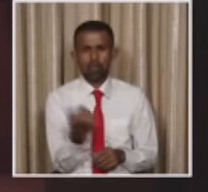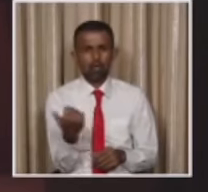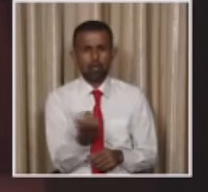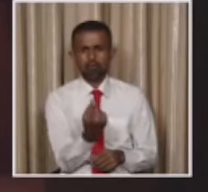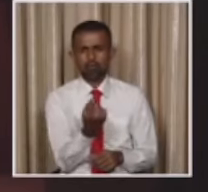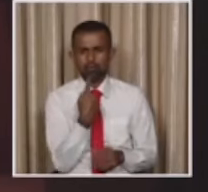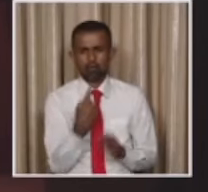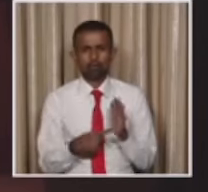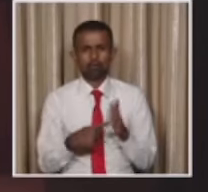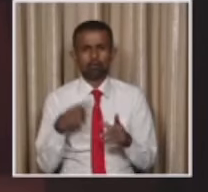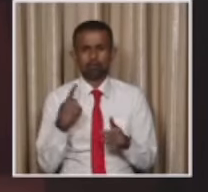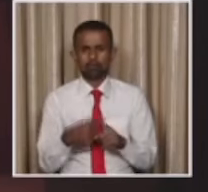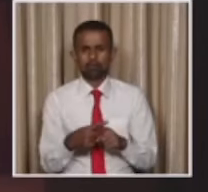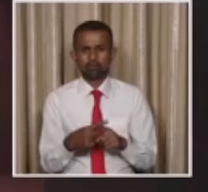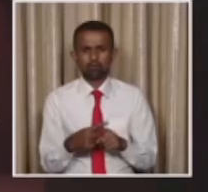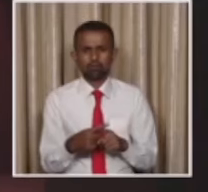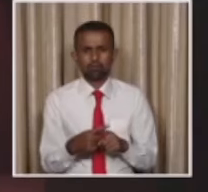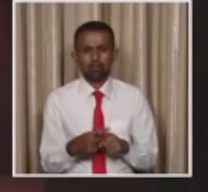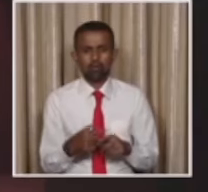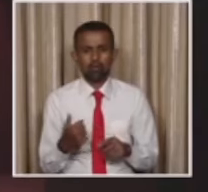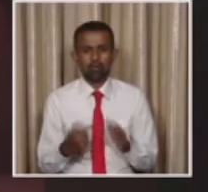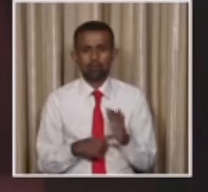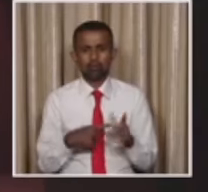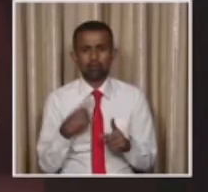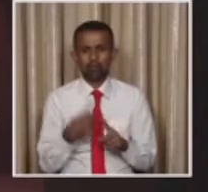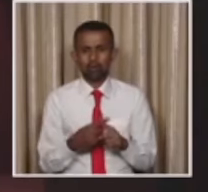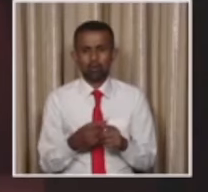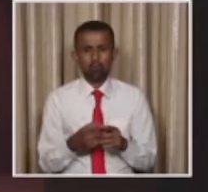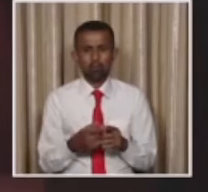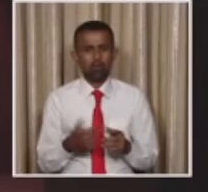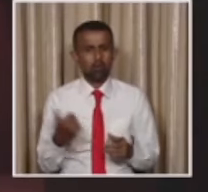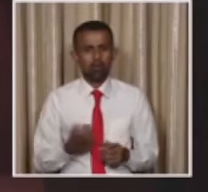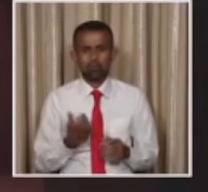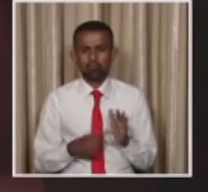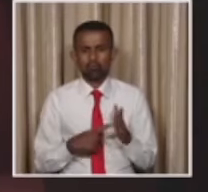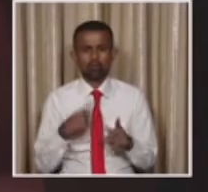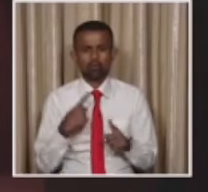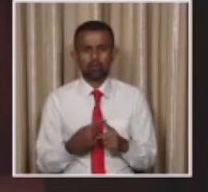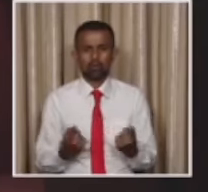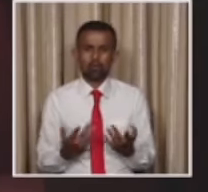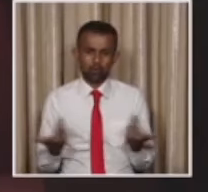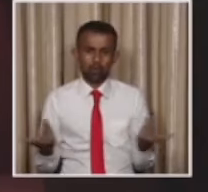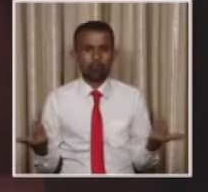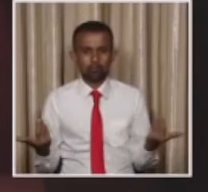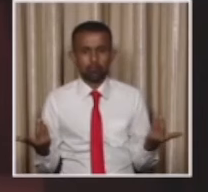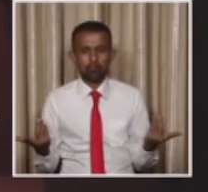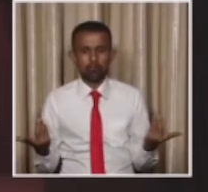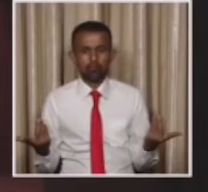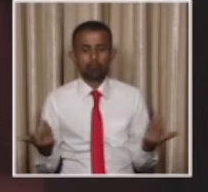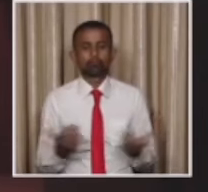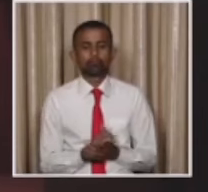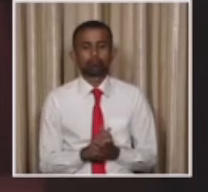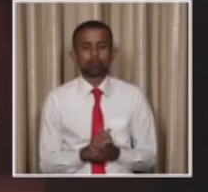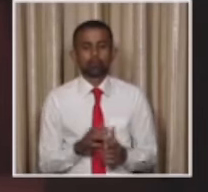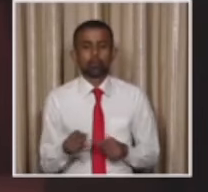යන අමතර බදු, මේ නිර්මාණය කරන්නට යන බදු සුනාමිය ඇත්ත වශයෙන්ම අවශ්‍ය වන්නේ නැහැ. ඒවගේම මම